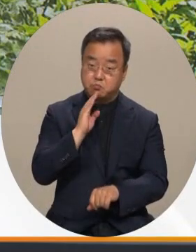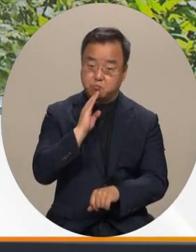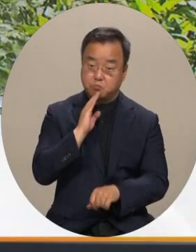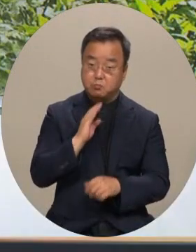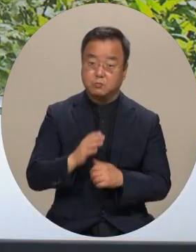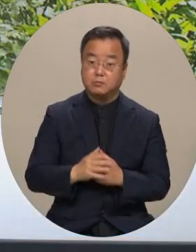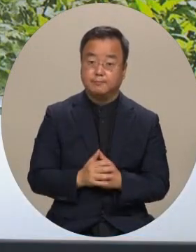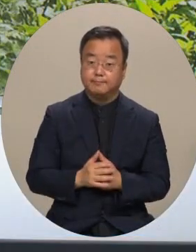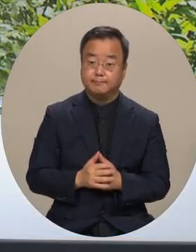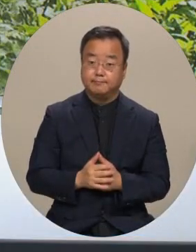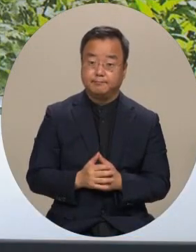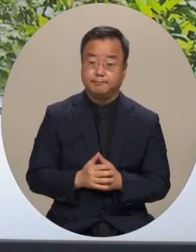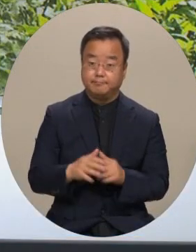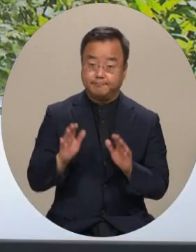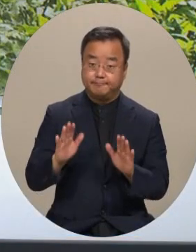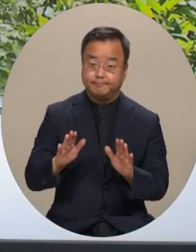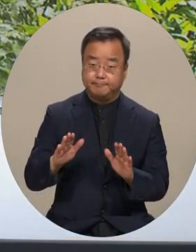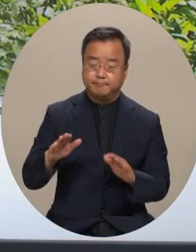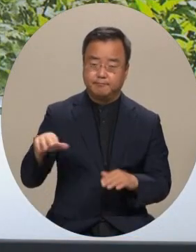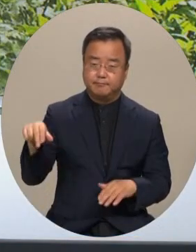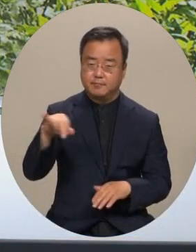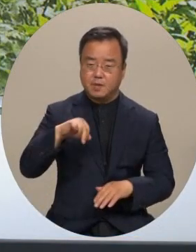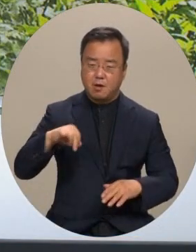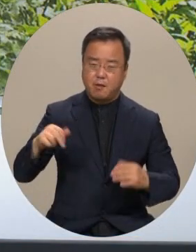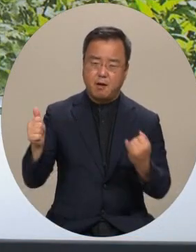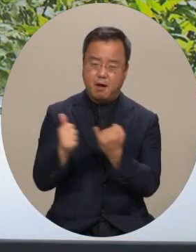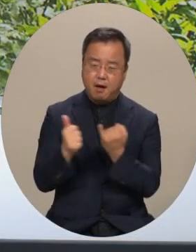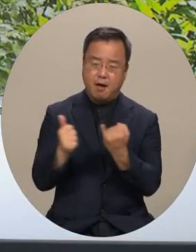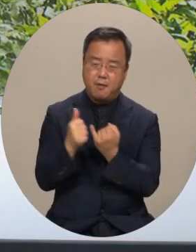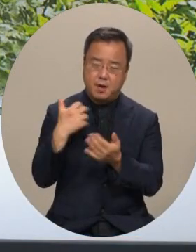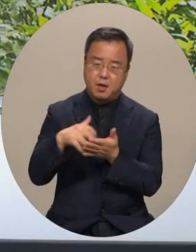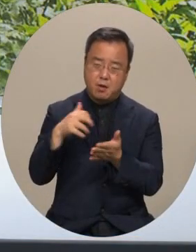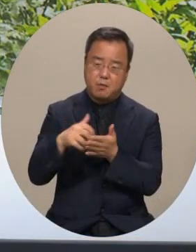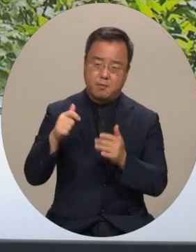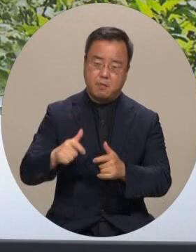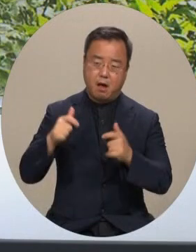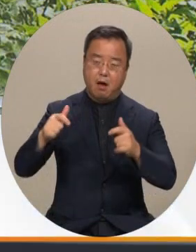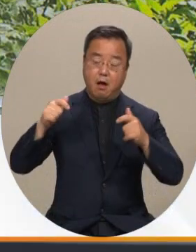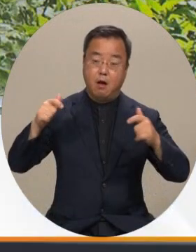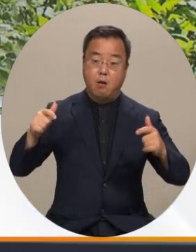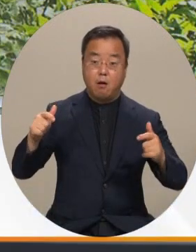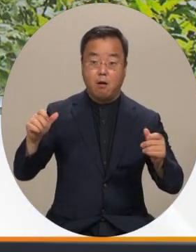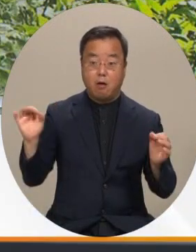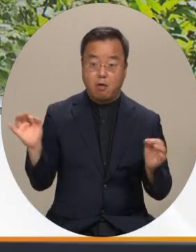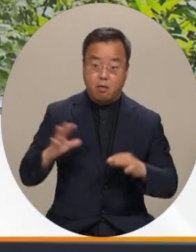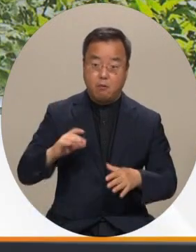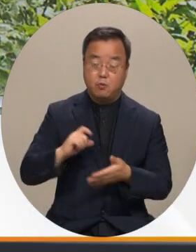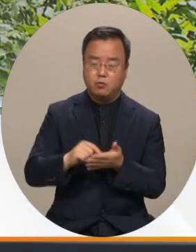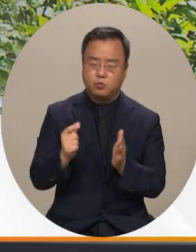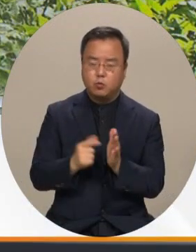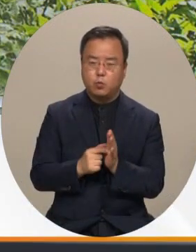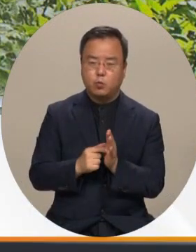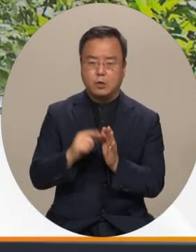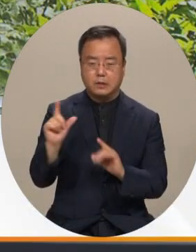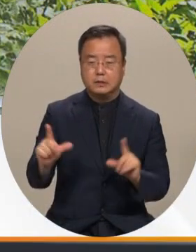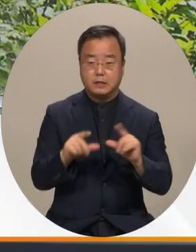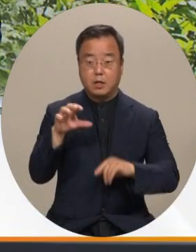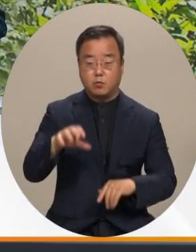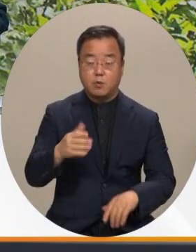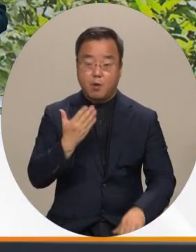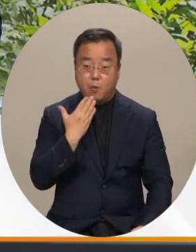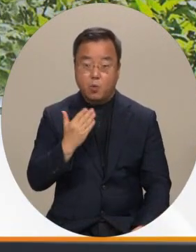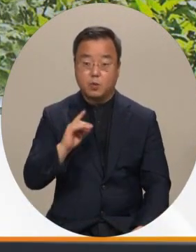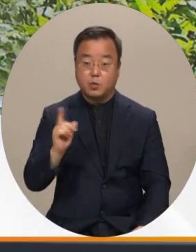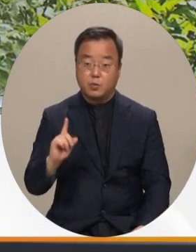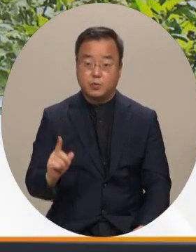고층인데 특히 또이 무서운 번식력으로 유명합니다 그렇다면 주로 어디에 살고 주된 먹이는